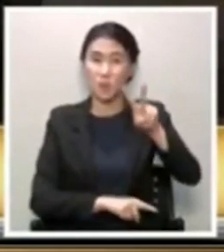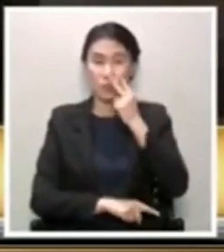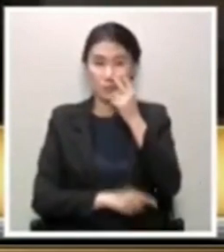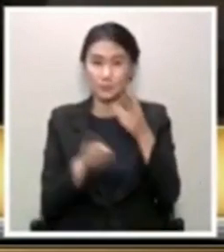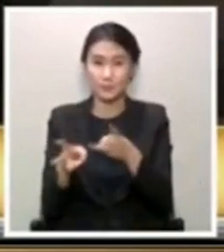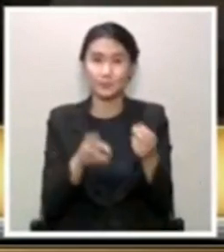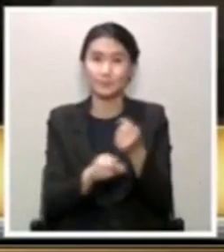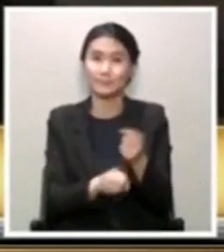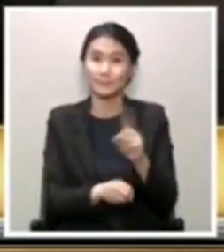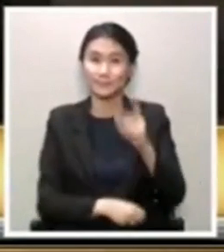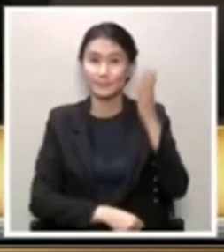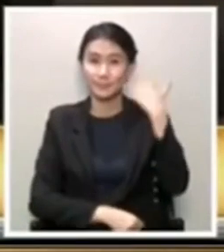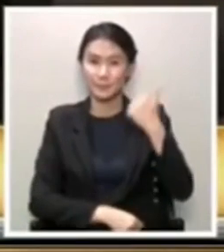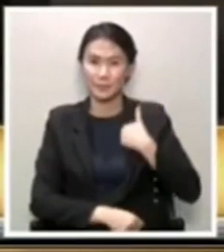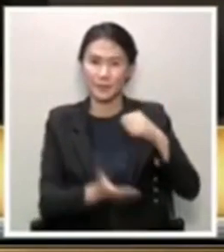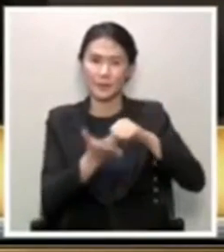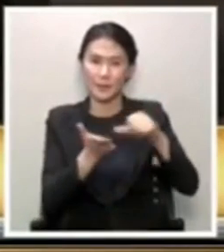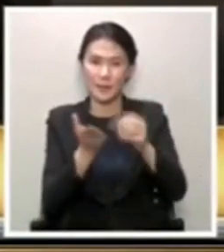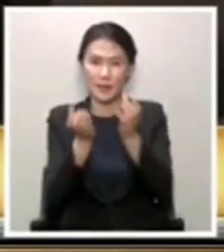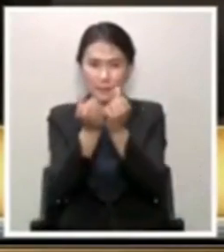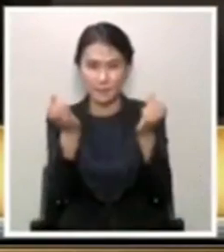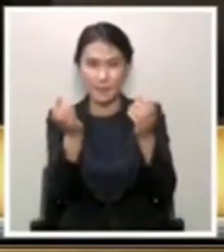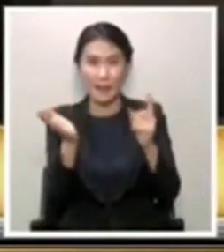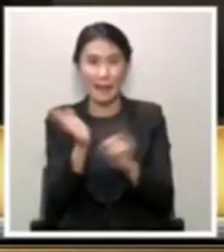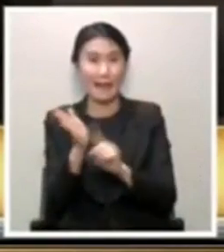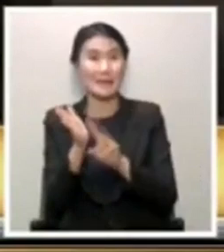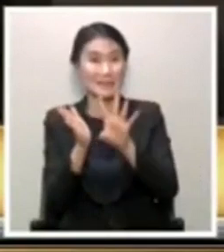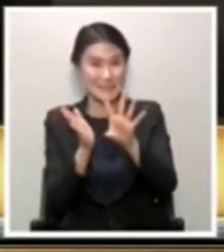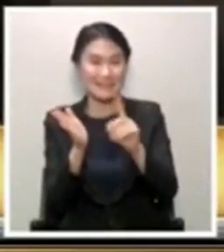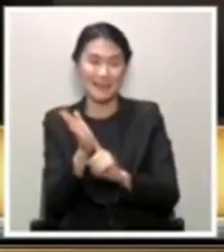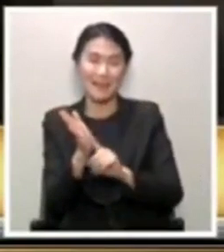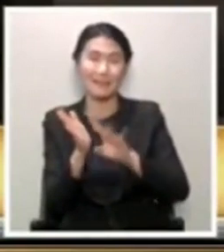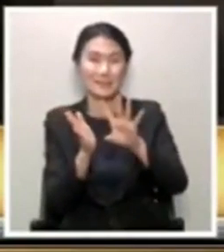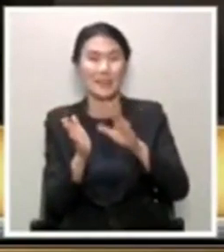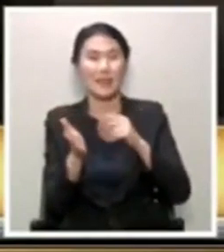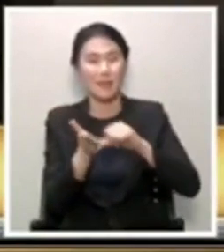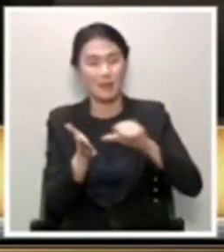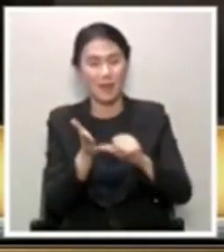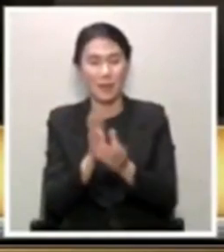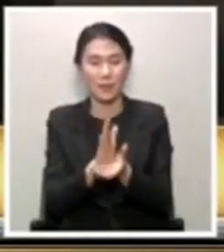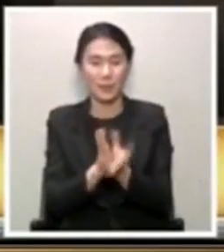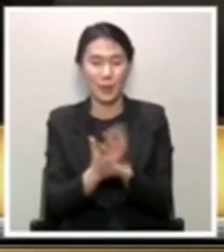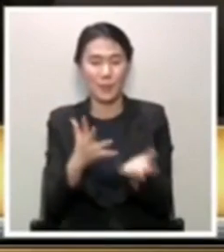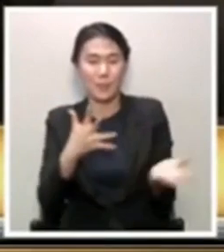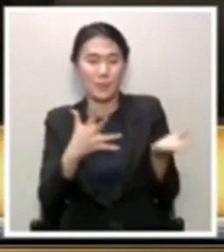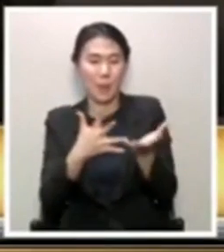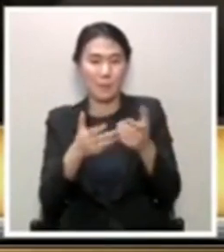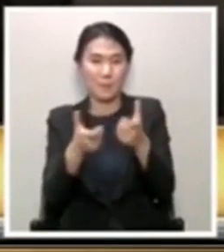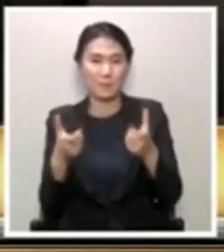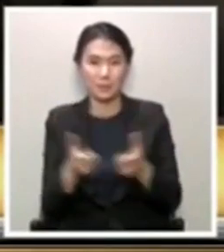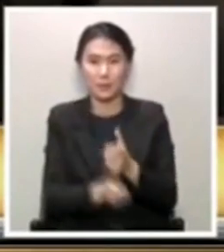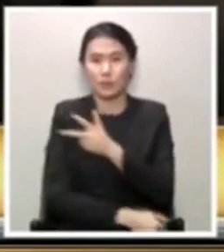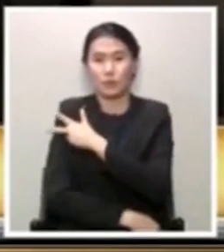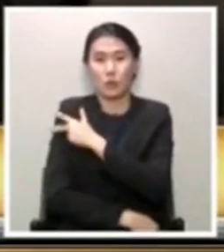อย่างที่ผมเรียนไปเมื่อสักครู่มีการแก้รัฐธรรมนูญ57 4ครั้งนะครับมีการยกร่างรัฐธรรมนูญมาแล้ว1ฉบับท่านศาสตราจารย์ดร.บว